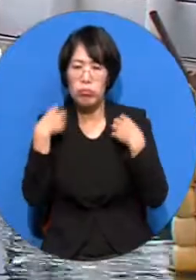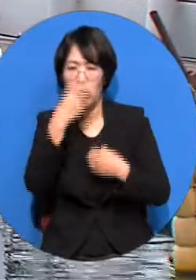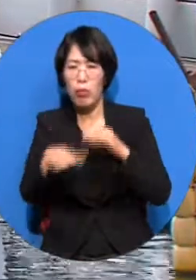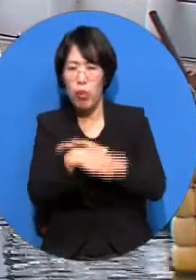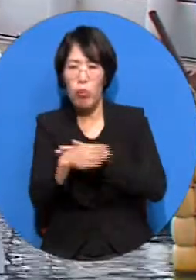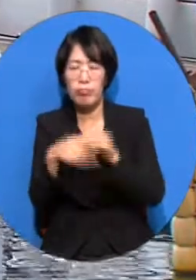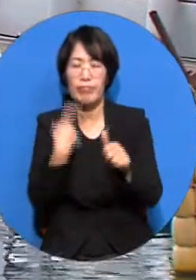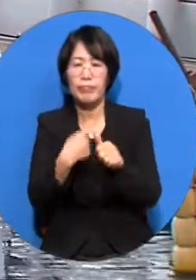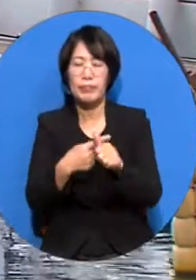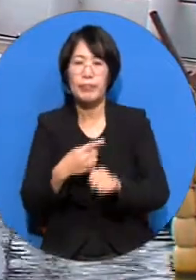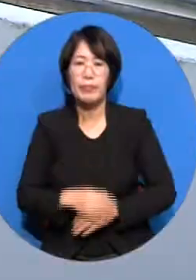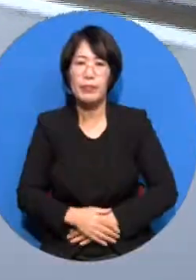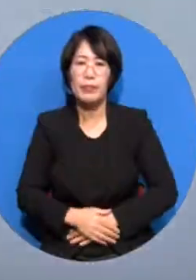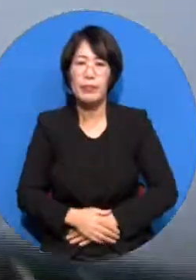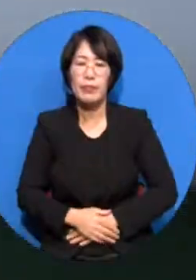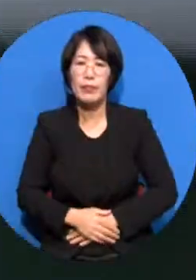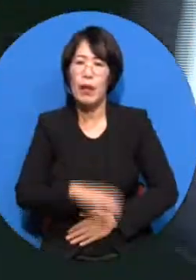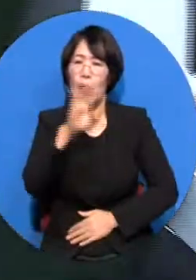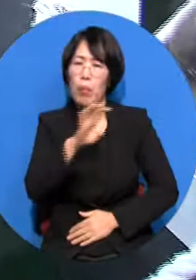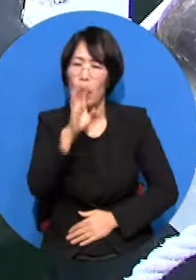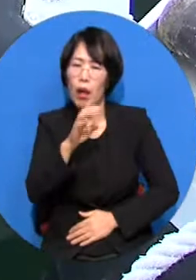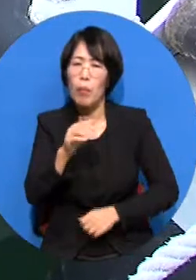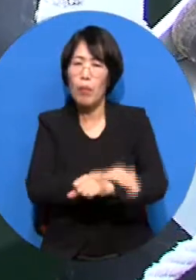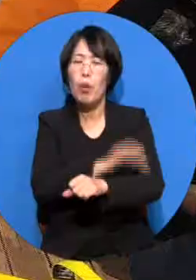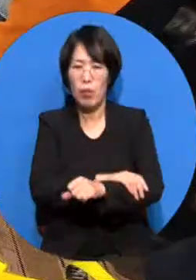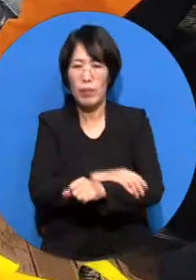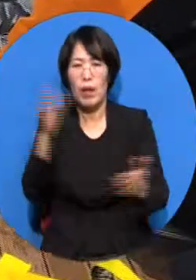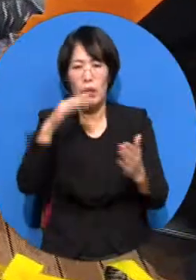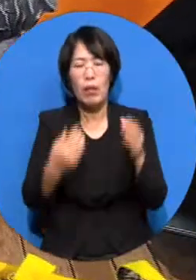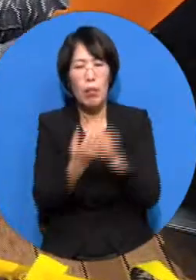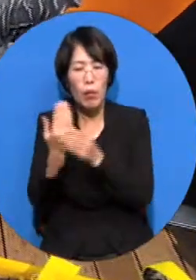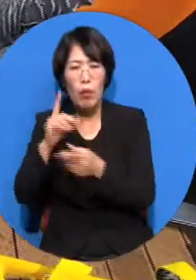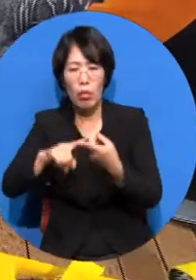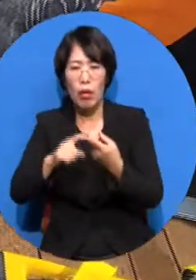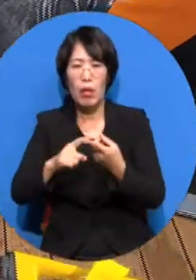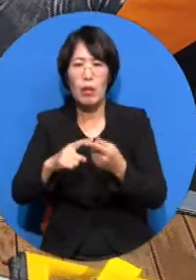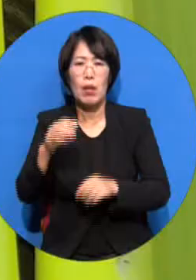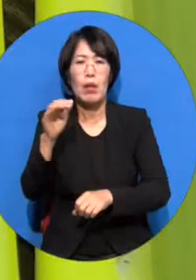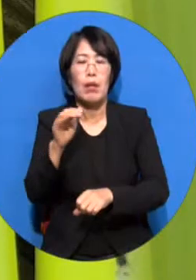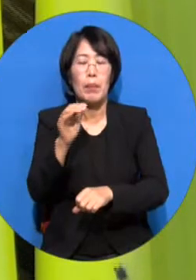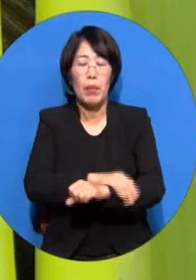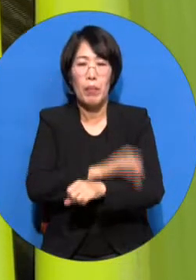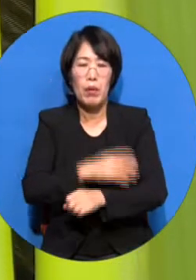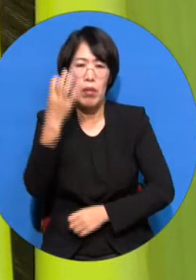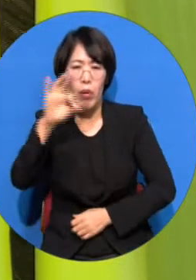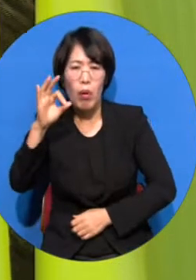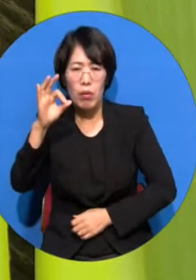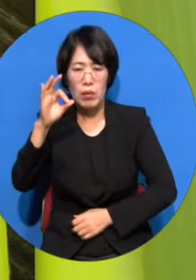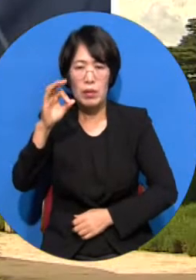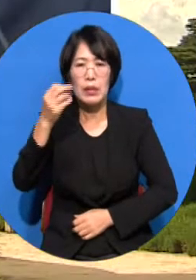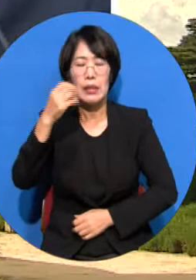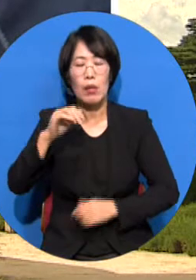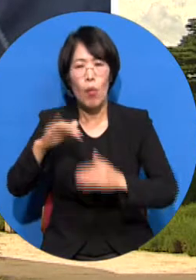관리도 질타했습니다. 반복되는 현장 실습 사고에도 실습업체 승인 과정이 오히려 간소화됐다는